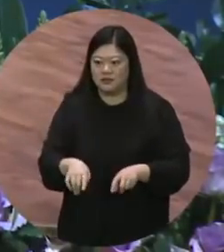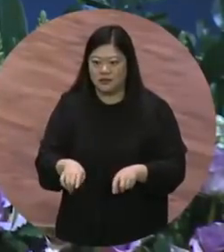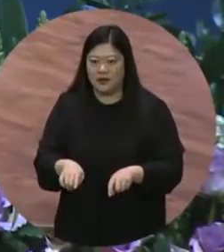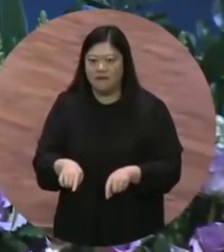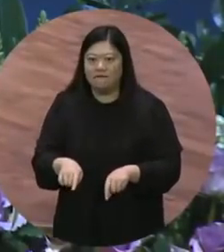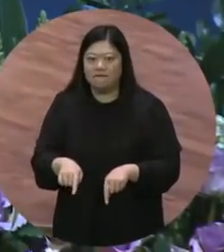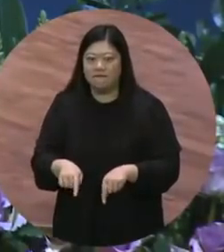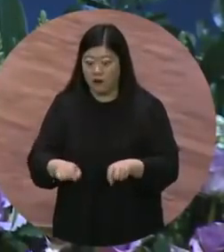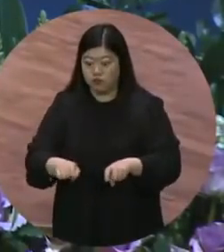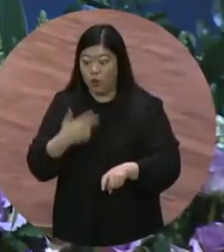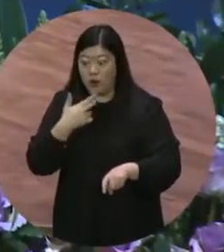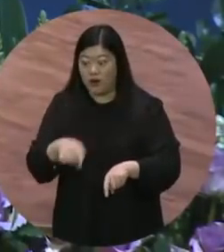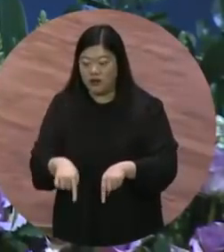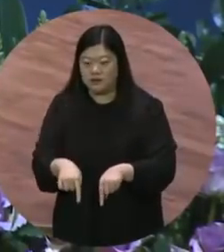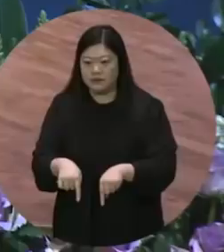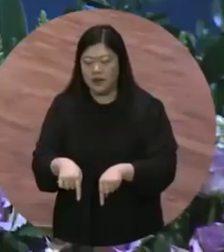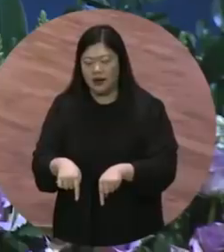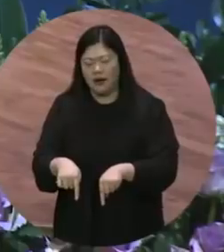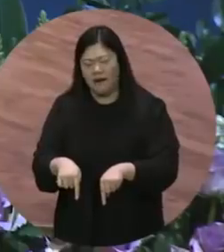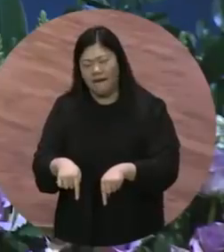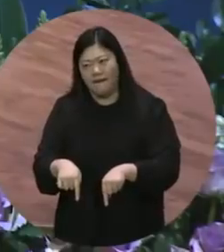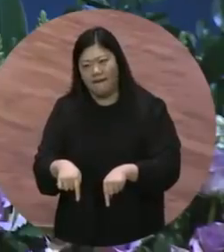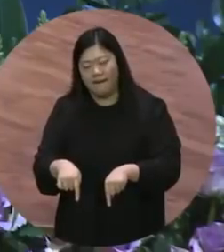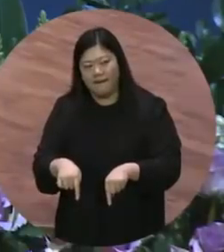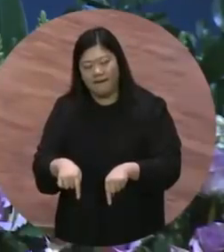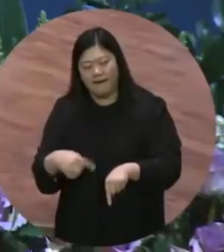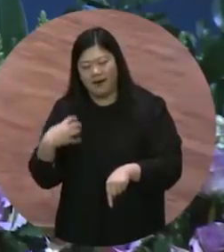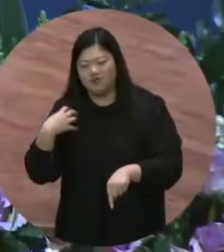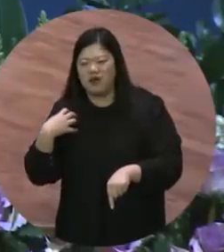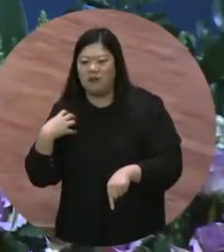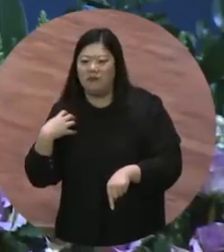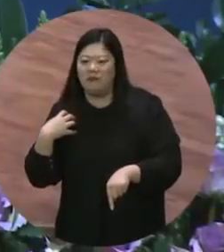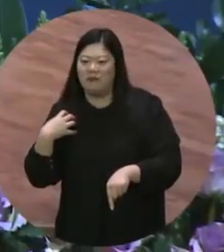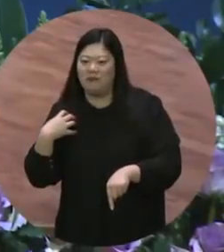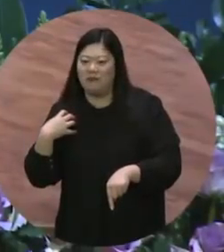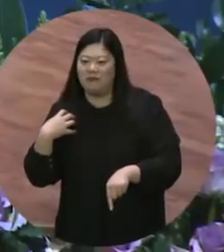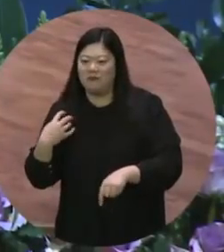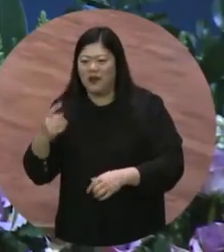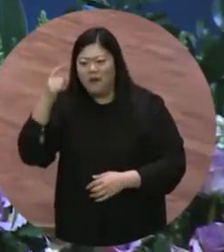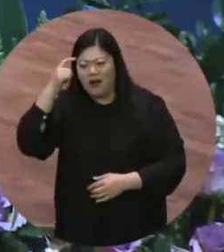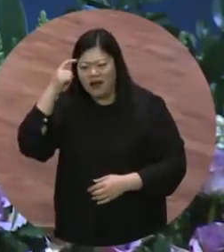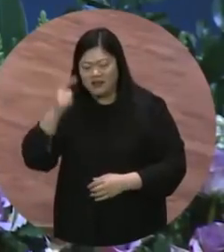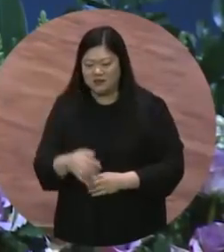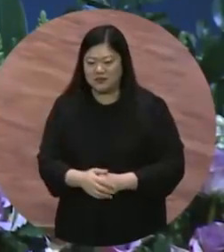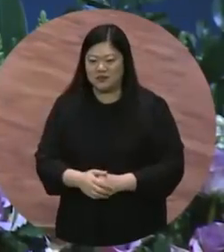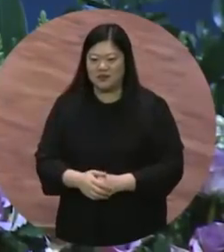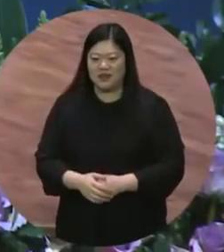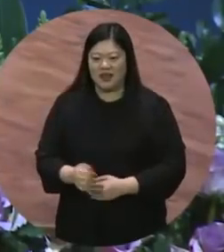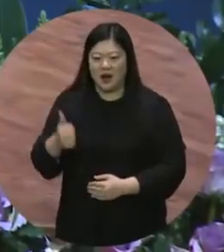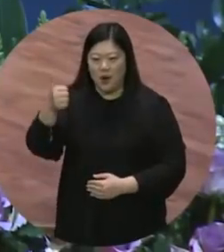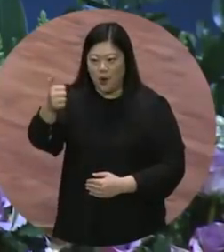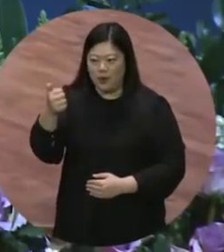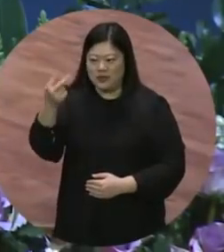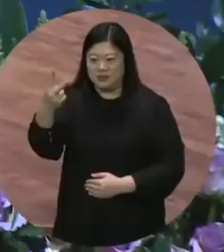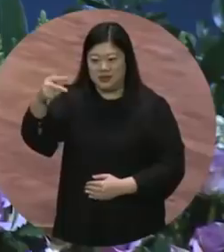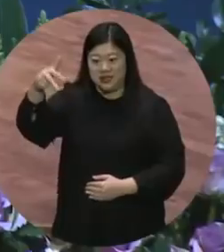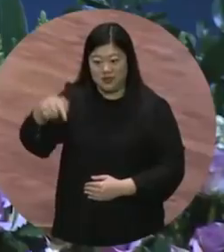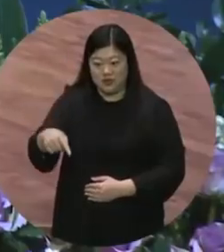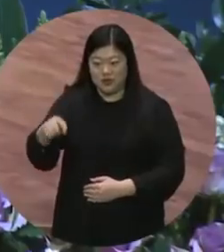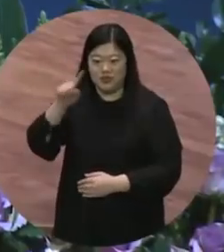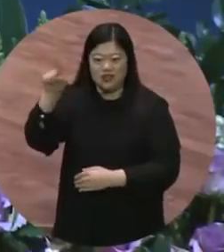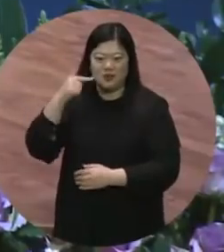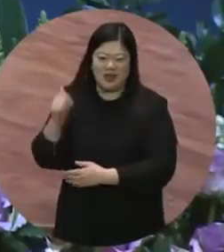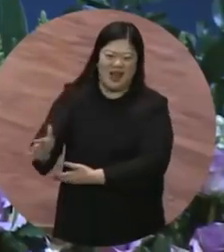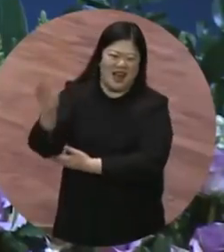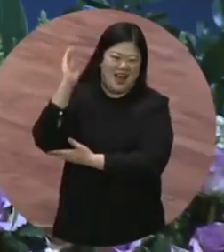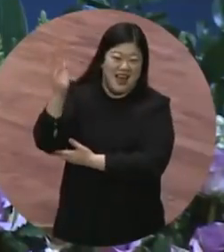돼요. 왜 그러냐면 52주 동안 강단의 메시지가 강력하게 선포됐는데 오늘